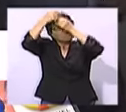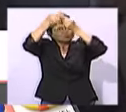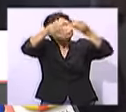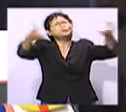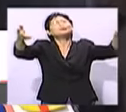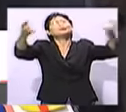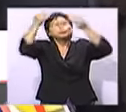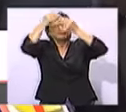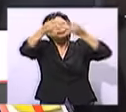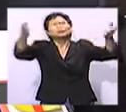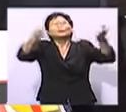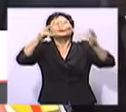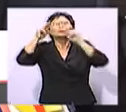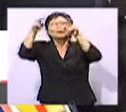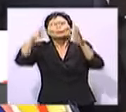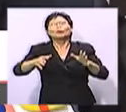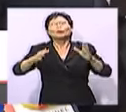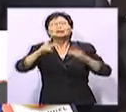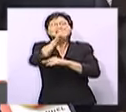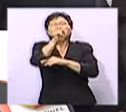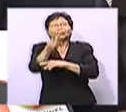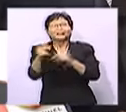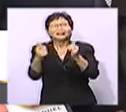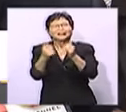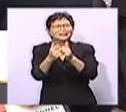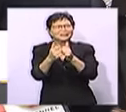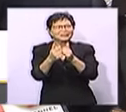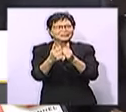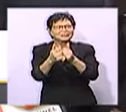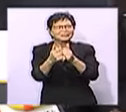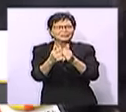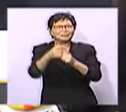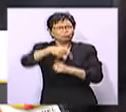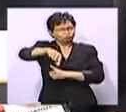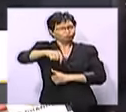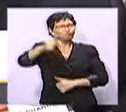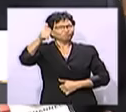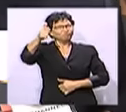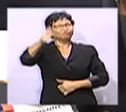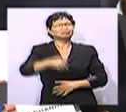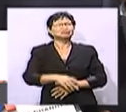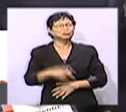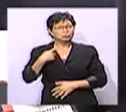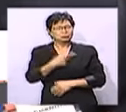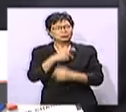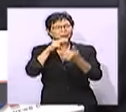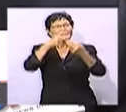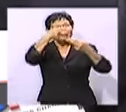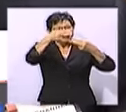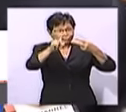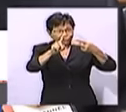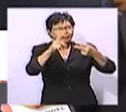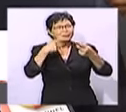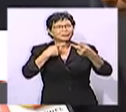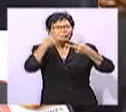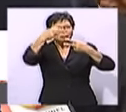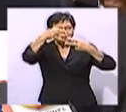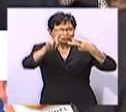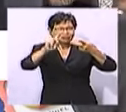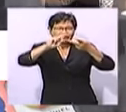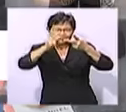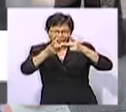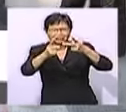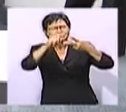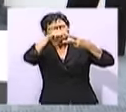kepada penonton-penonton TV dengan kualiti yang baik. So we have to look at HD, kita kena lihat digital